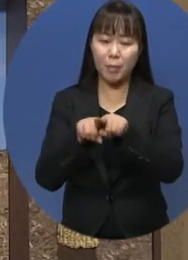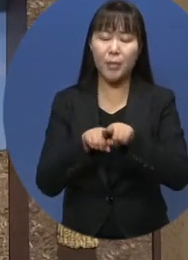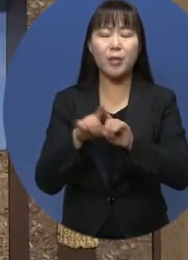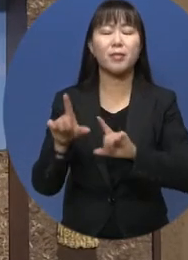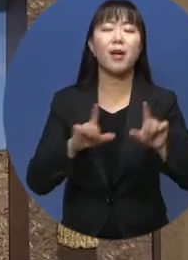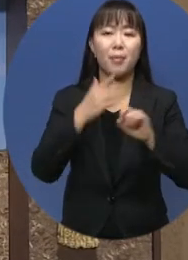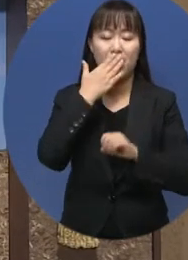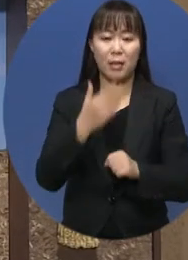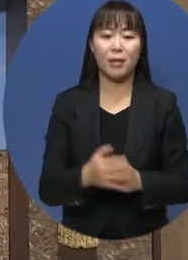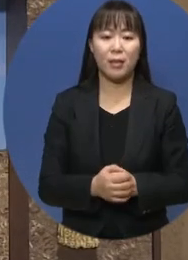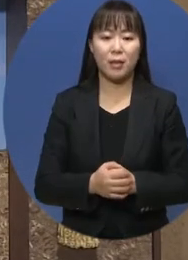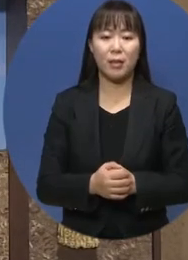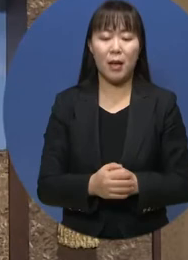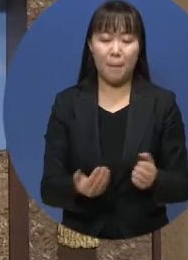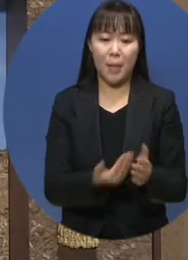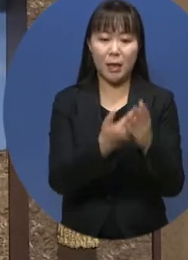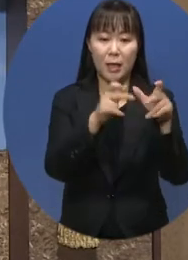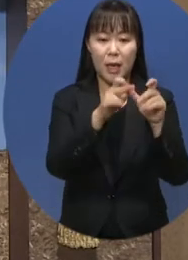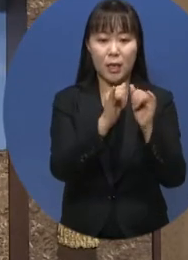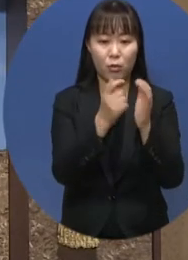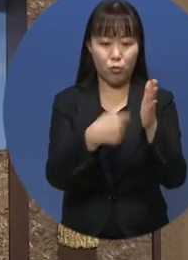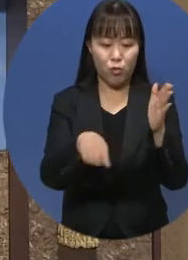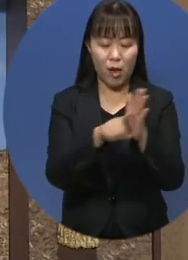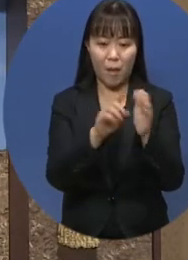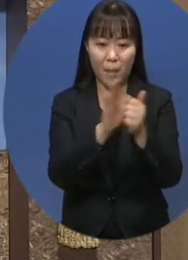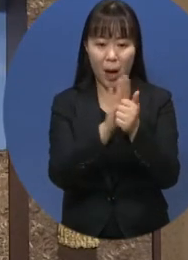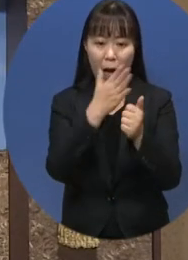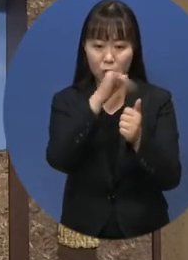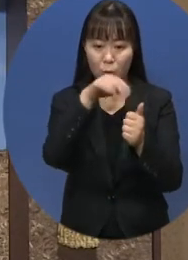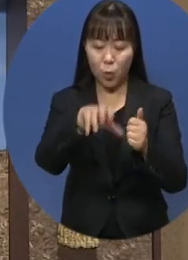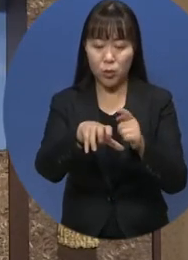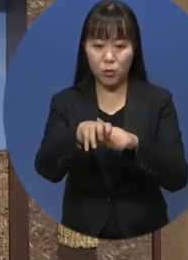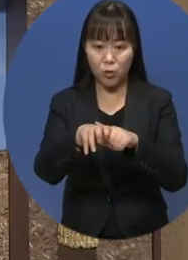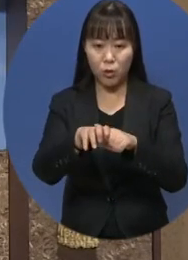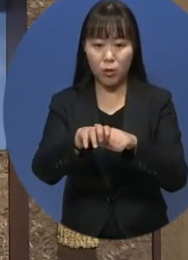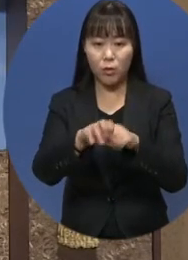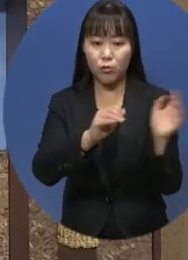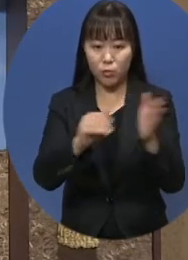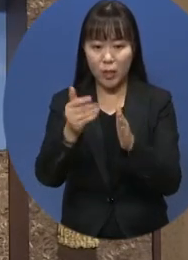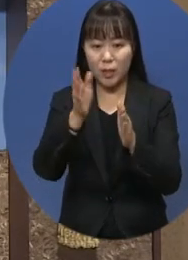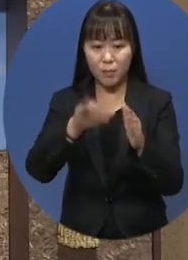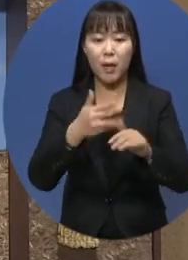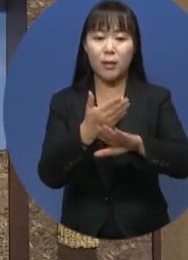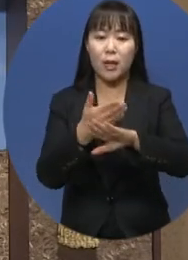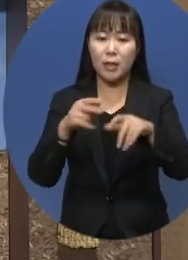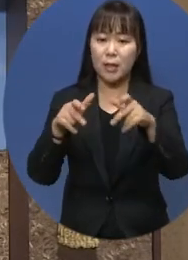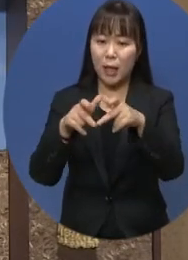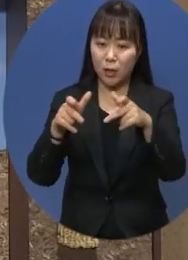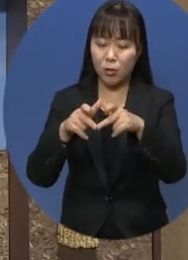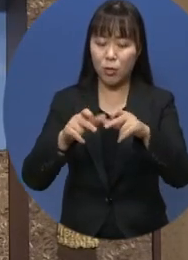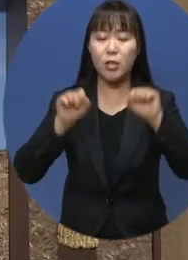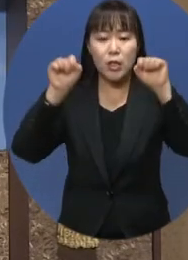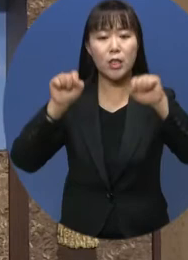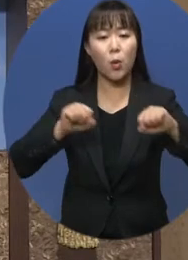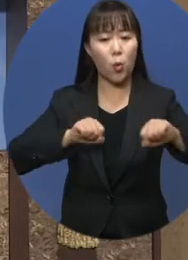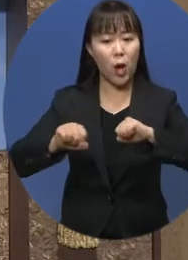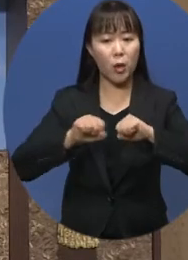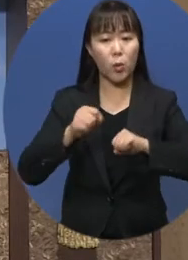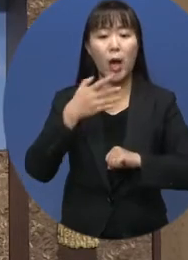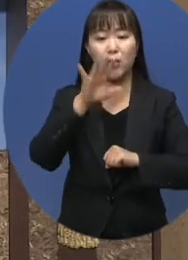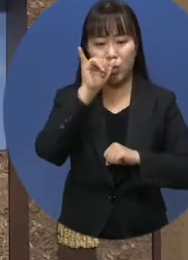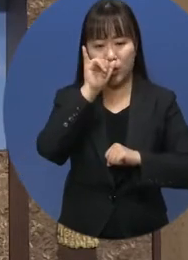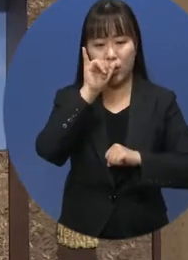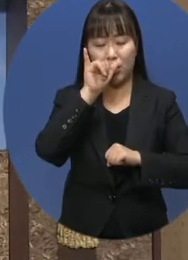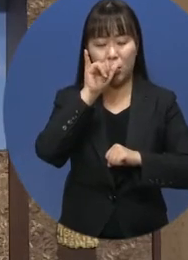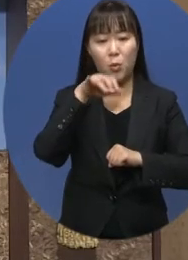있었네 그래서 발달장애를 위한 케어할 수 있는 공간을 만들었지만 다른 장애인들도 체육 활동을 할 수